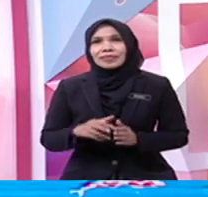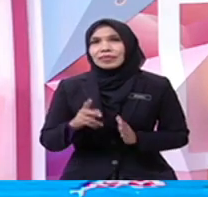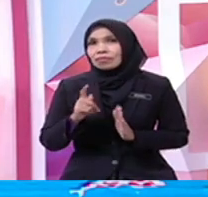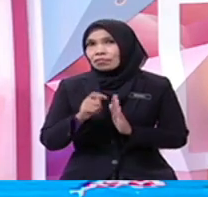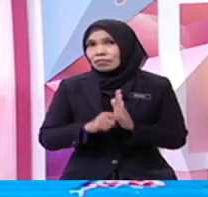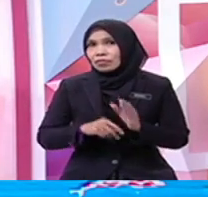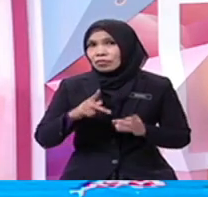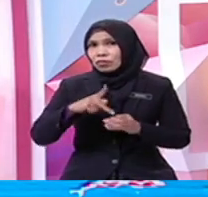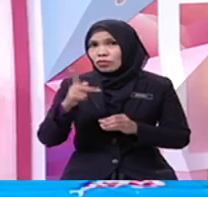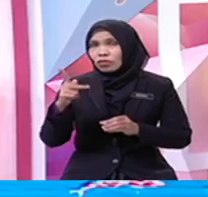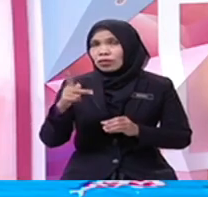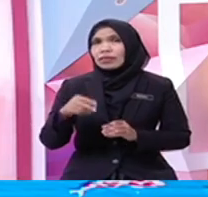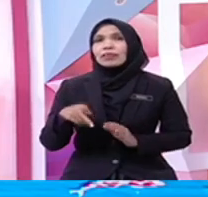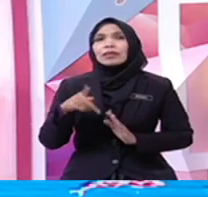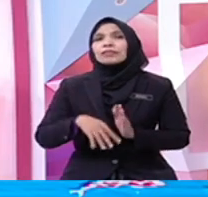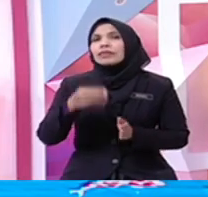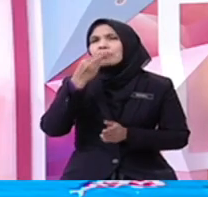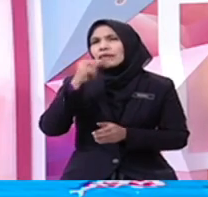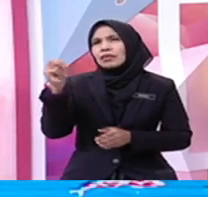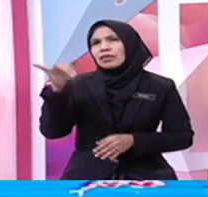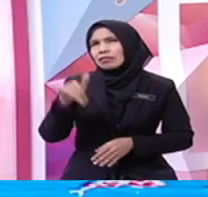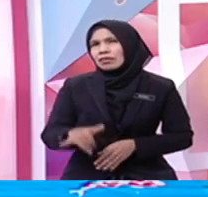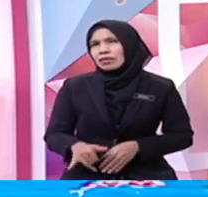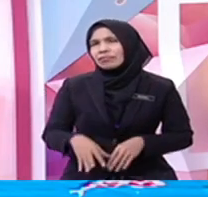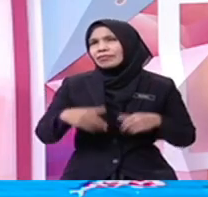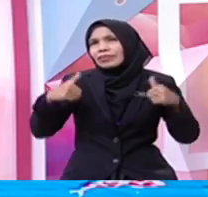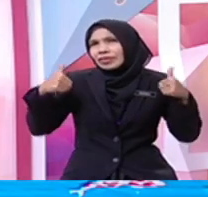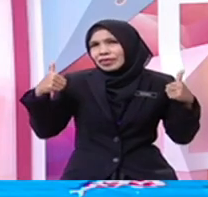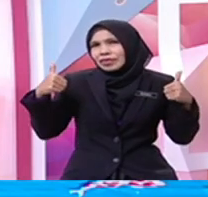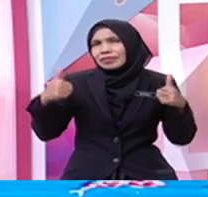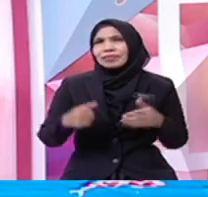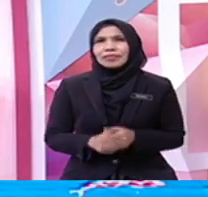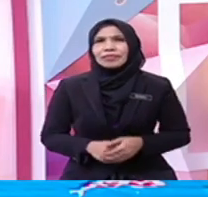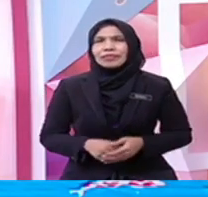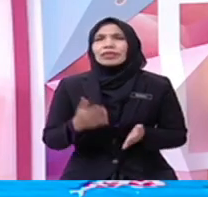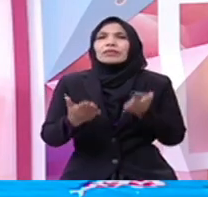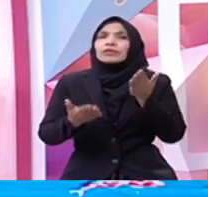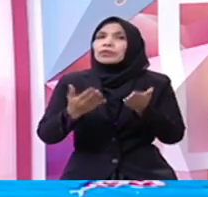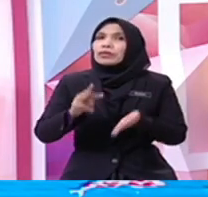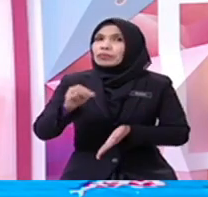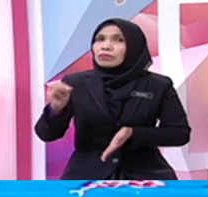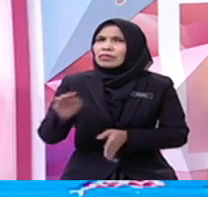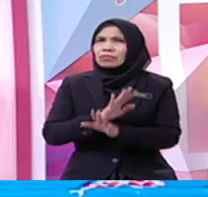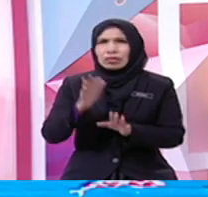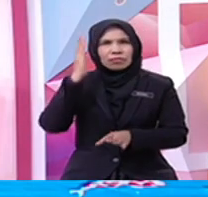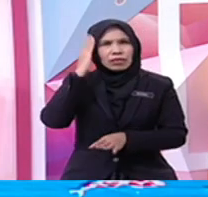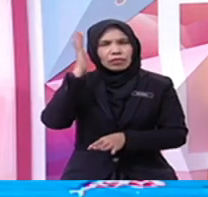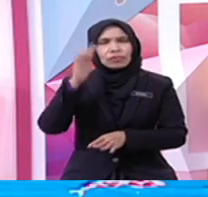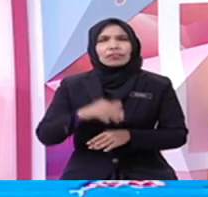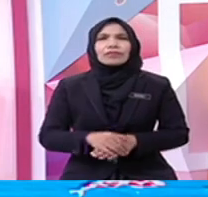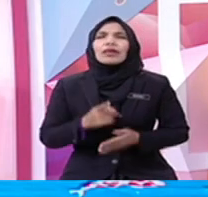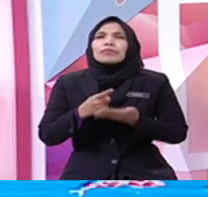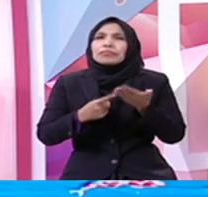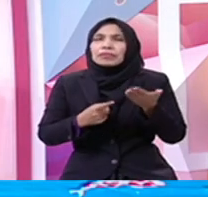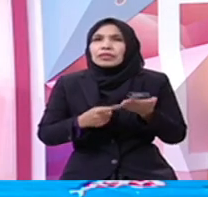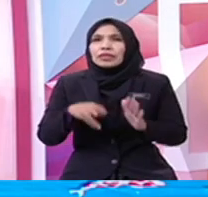pemakan yihao mungkin gurih mereka rumah tak tahu apa sebenarnya pemakaiannya sehat nih